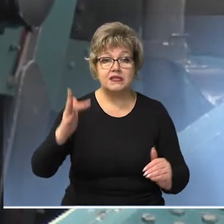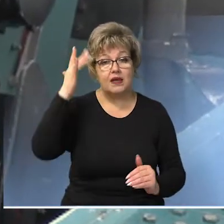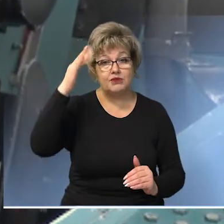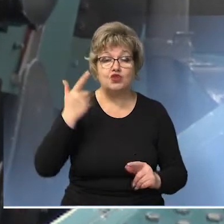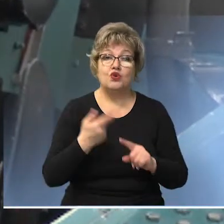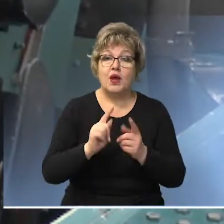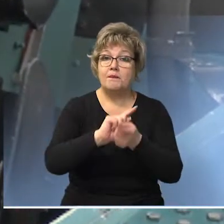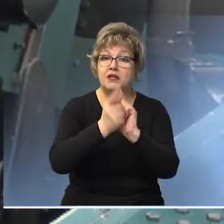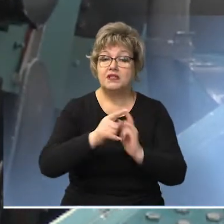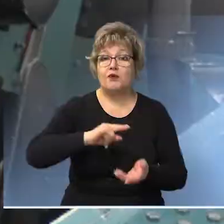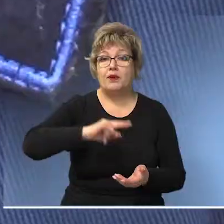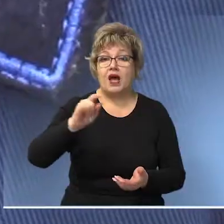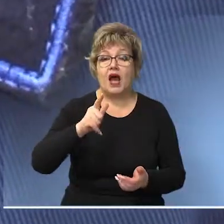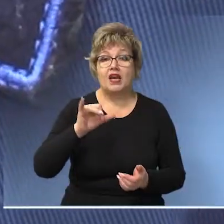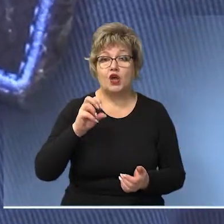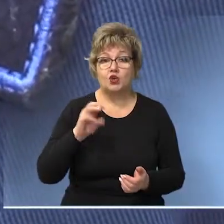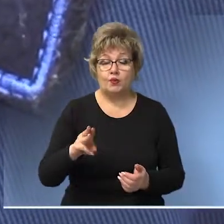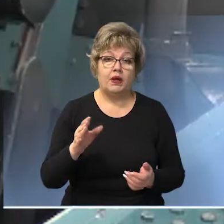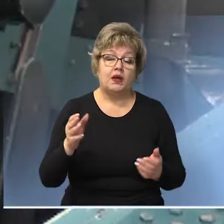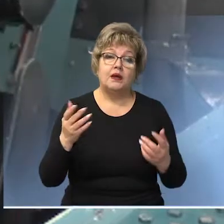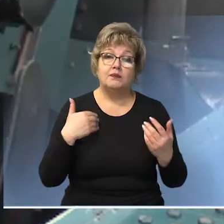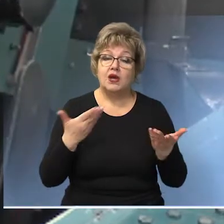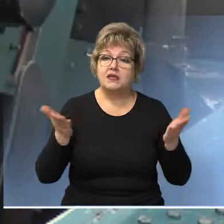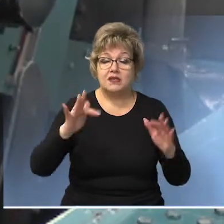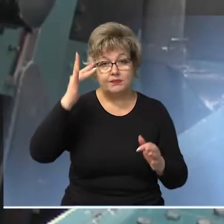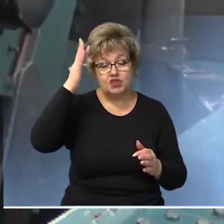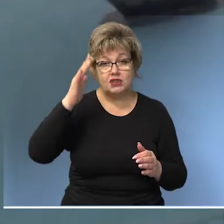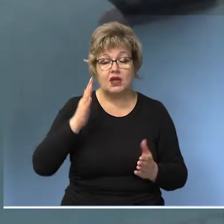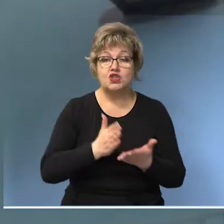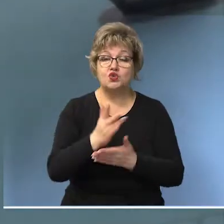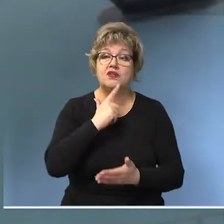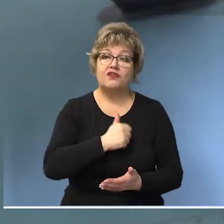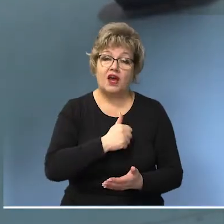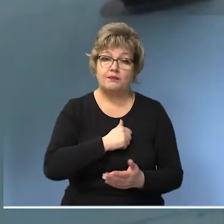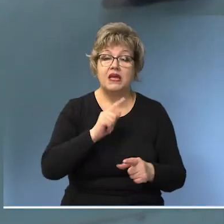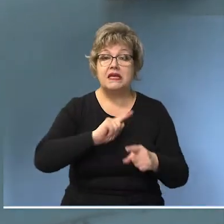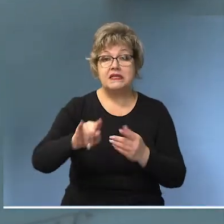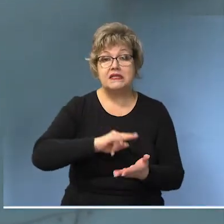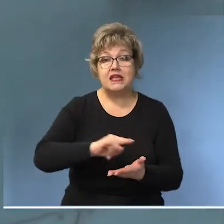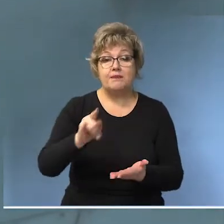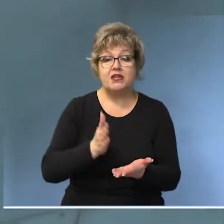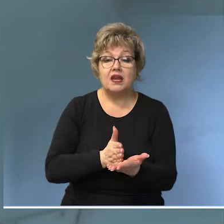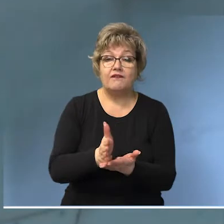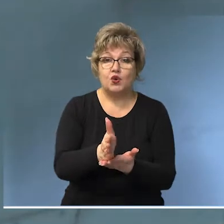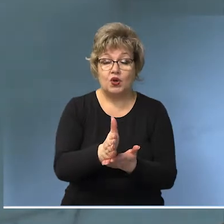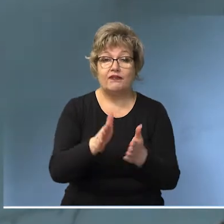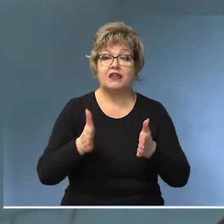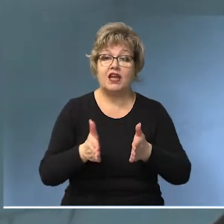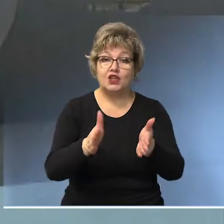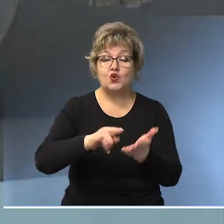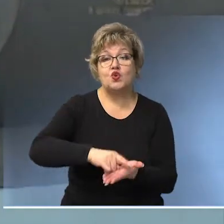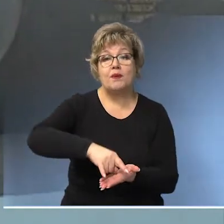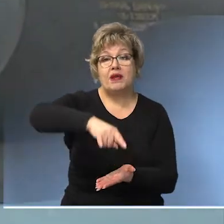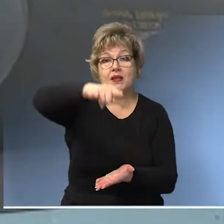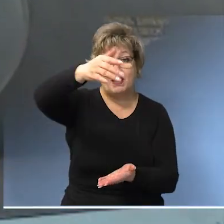но далее эта меня мечта переросла в полеты в аэроклубе. Но всегда оставалась мечта именно служить в армии. Истребитель выруливает на рулежную дорожку